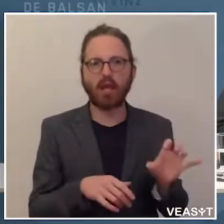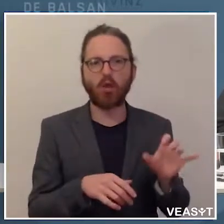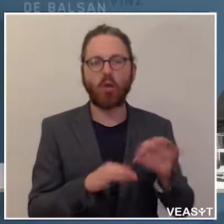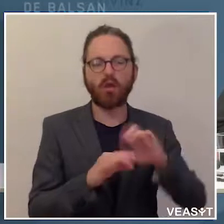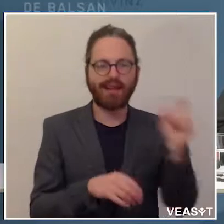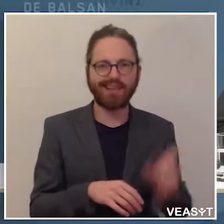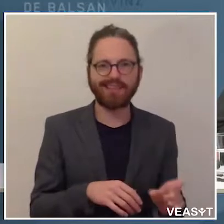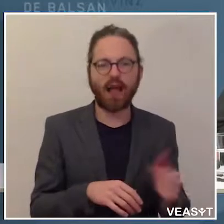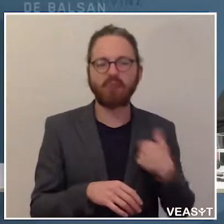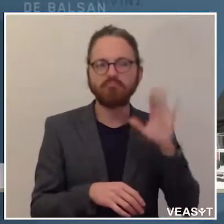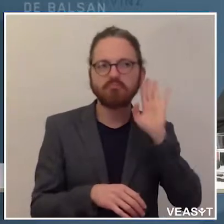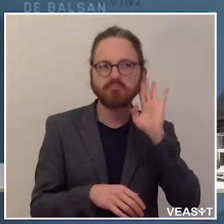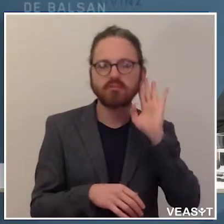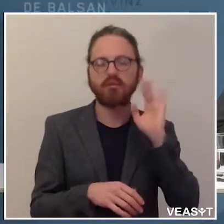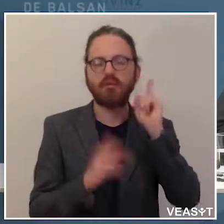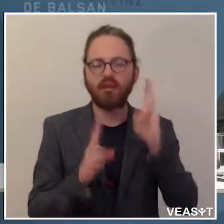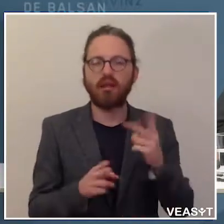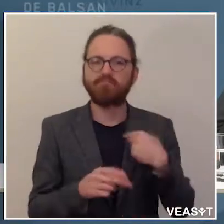in italia